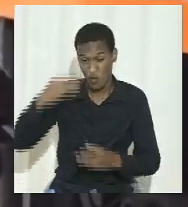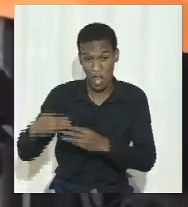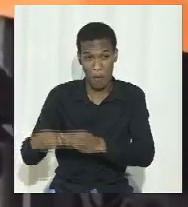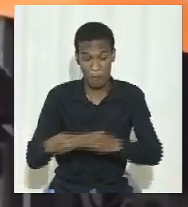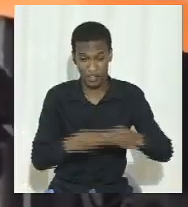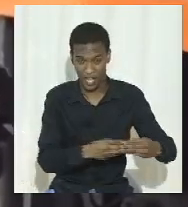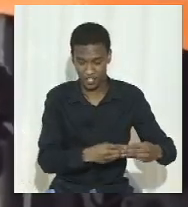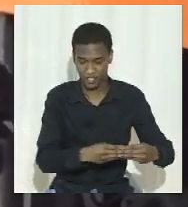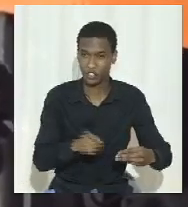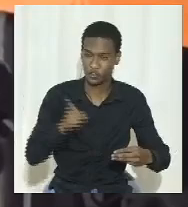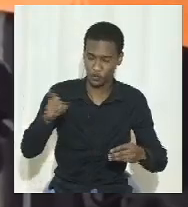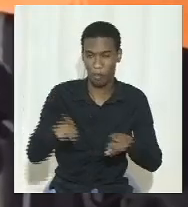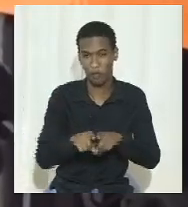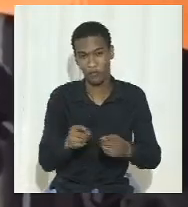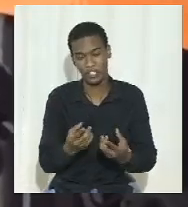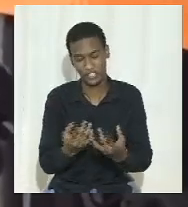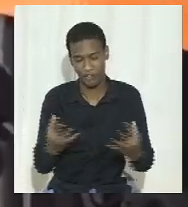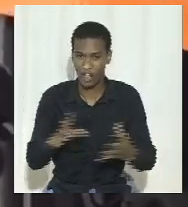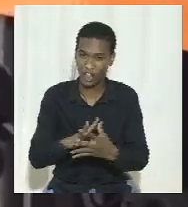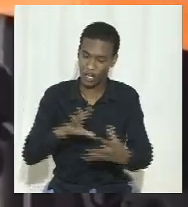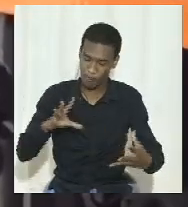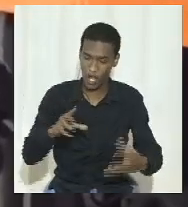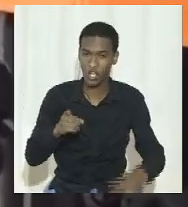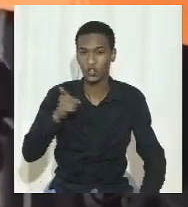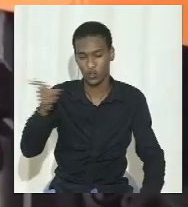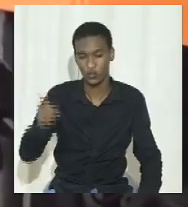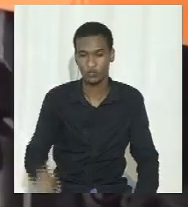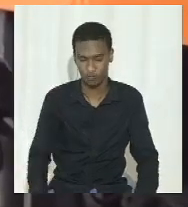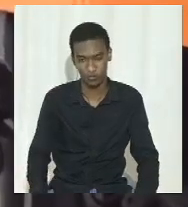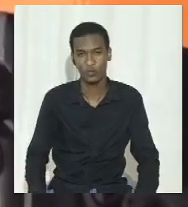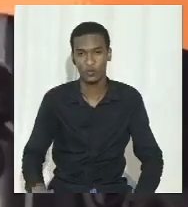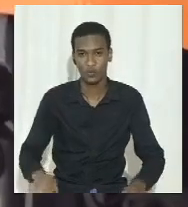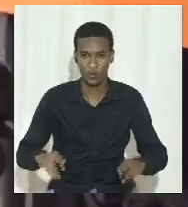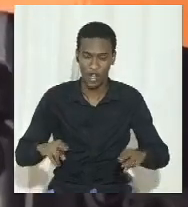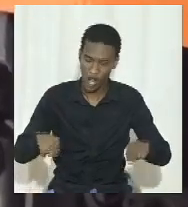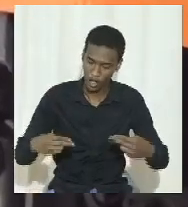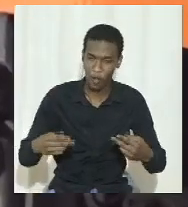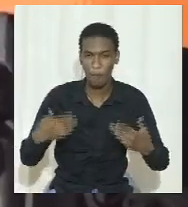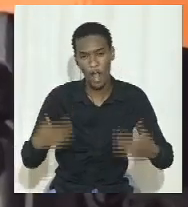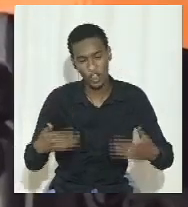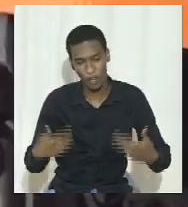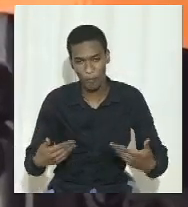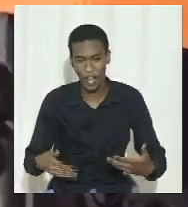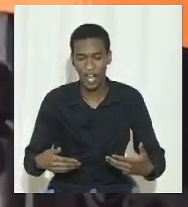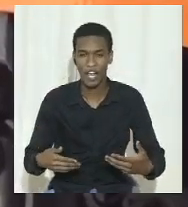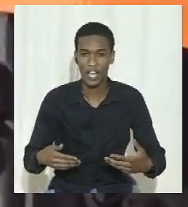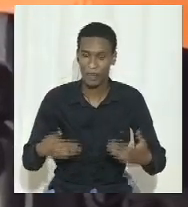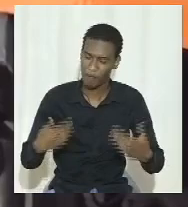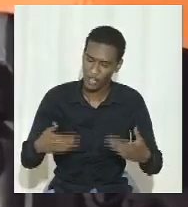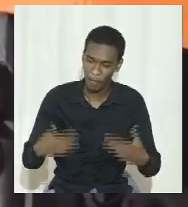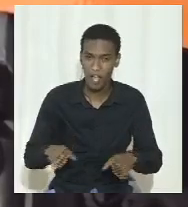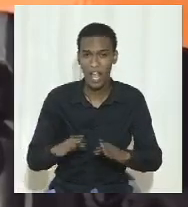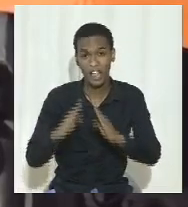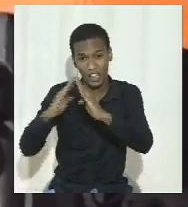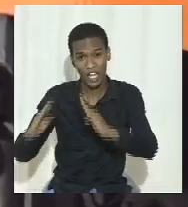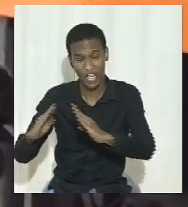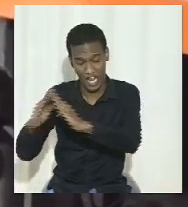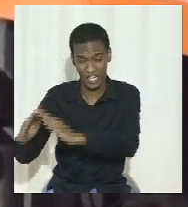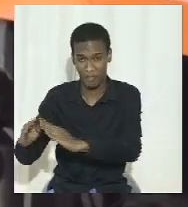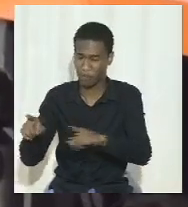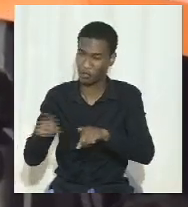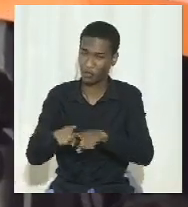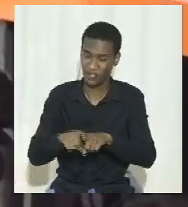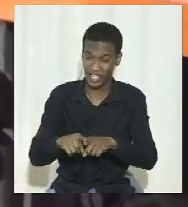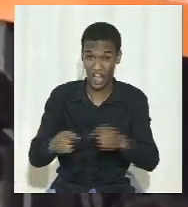izao. Noho izany dia maro ireo tanàna tsy tonga ny fiara nefa lalovan'ny